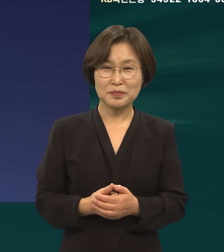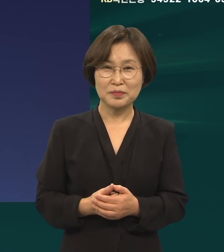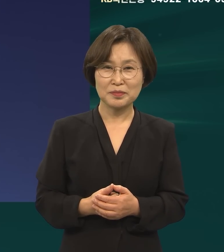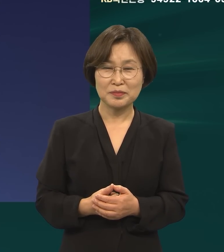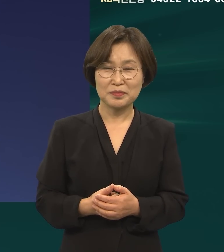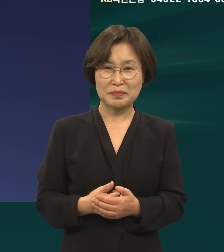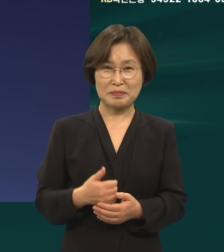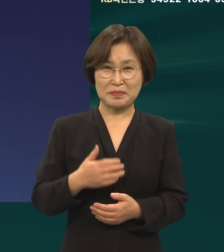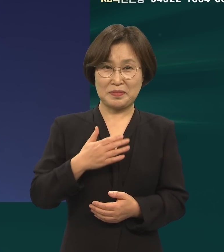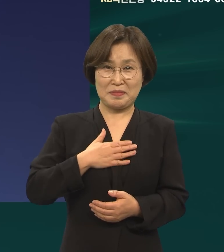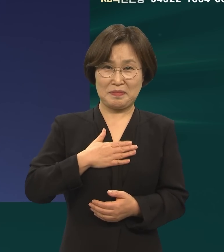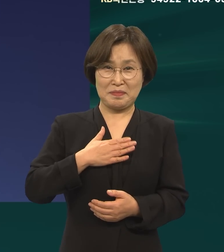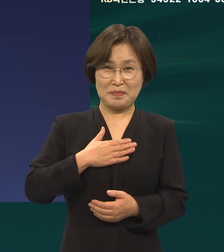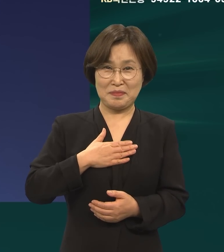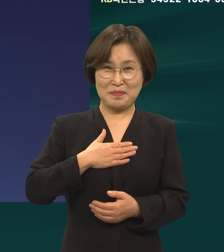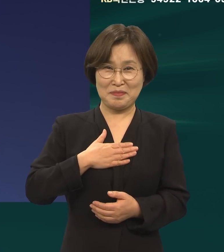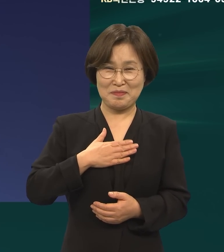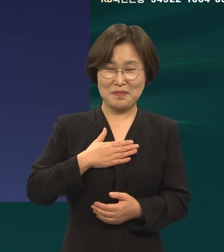누구한테 물어보는 거예요 지금?